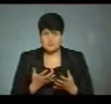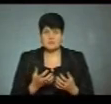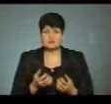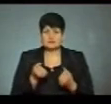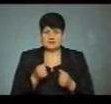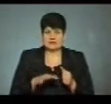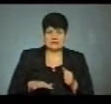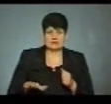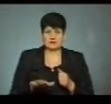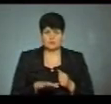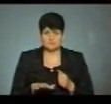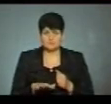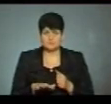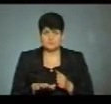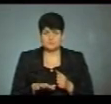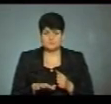територіальну